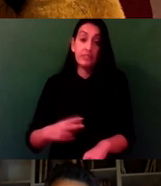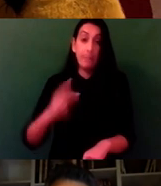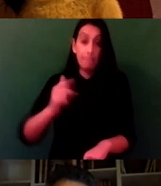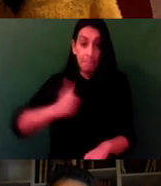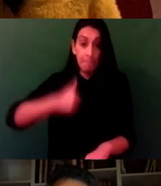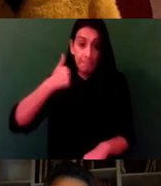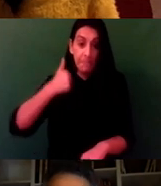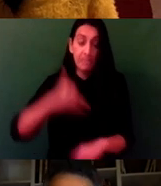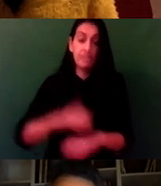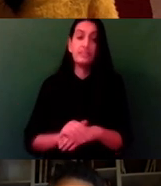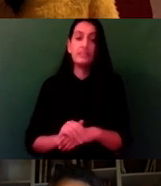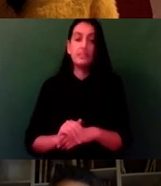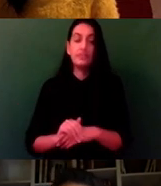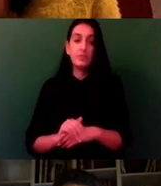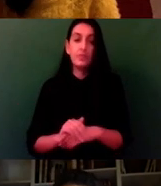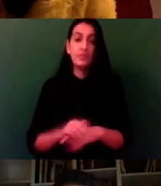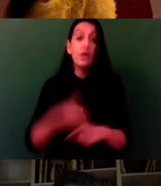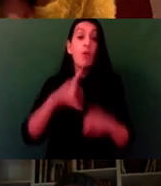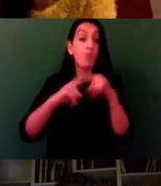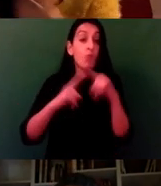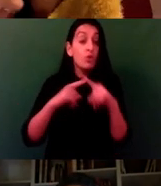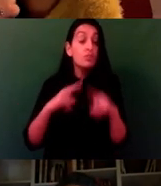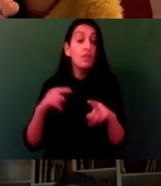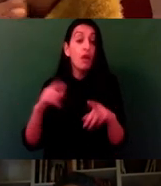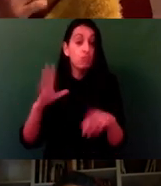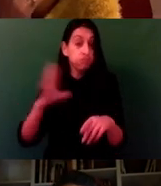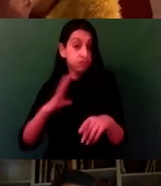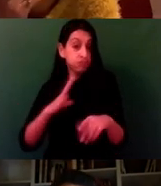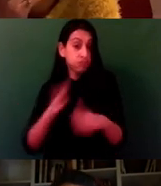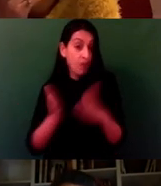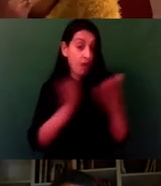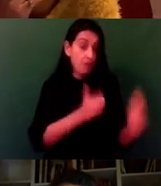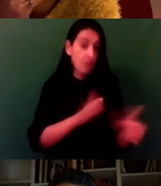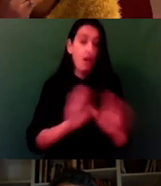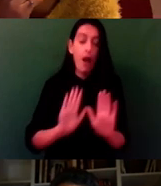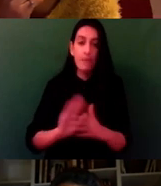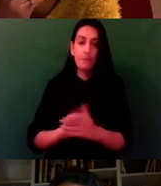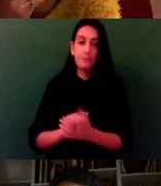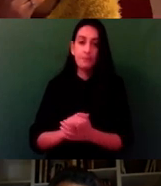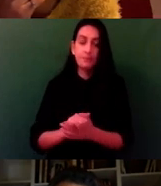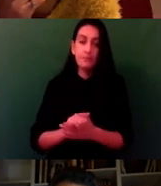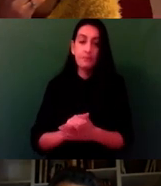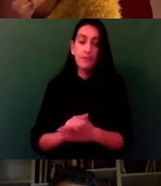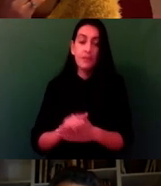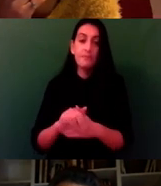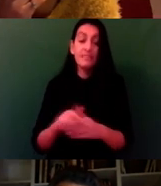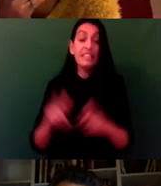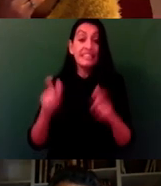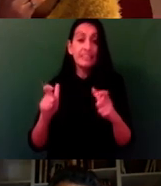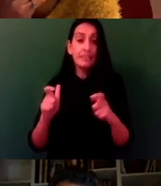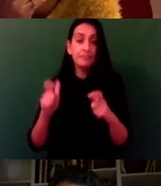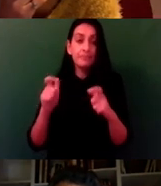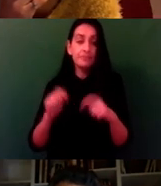olarak kullanabileceğimizi. Fakat yani kentin gündemini sadece işte acil, her şey öbür